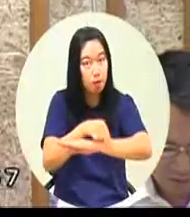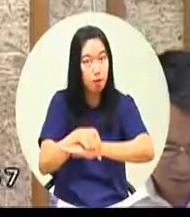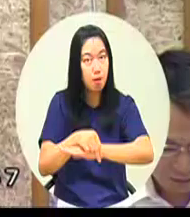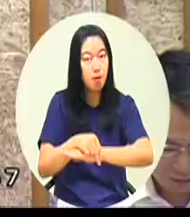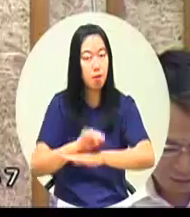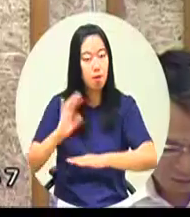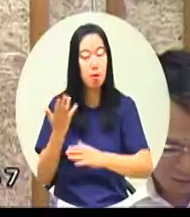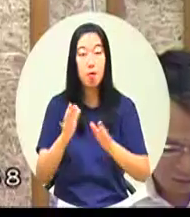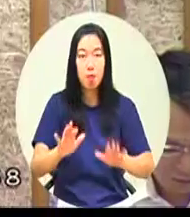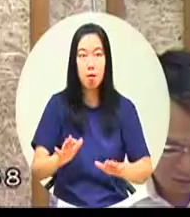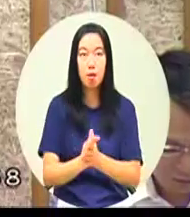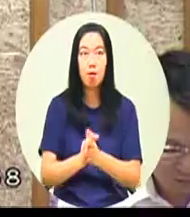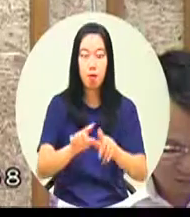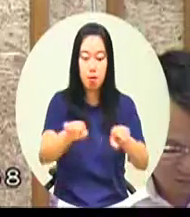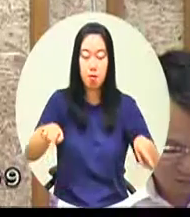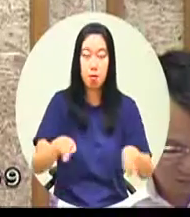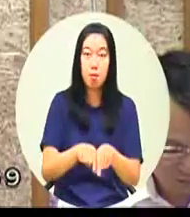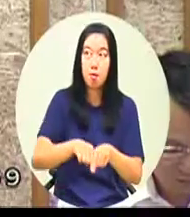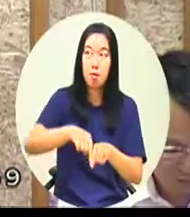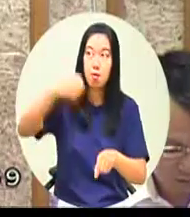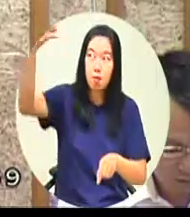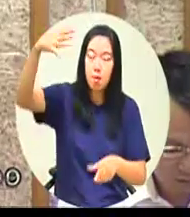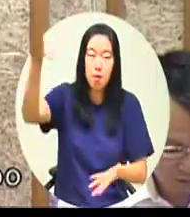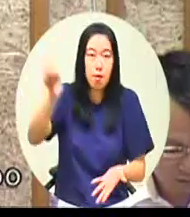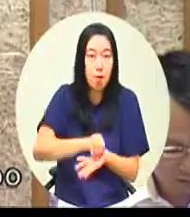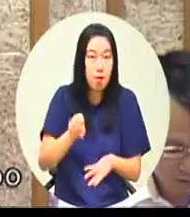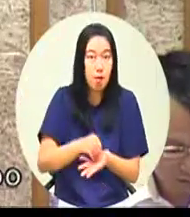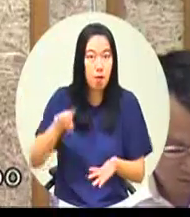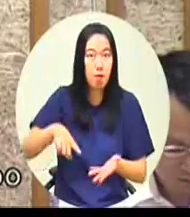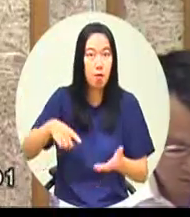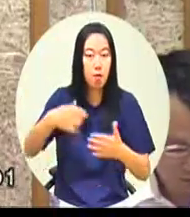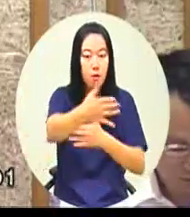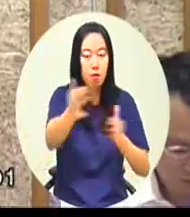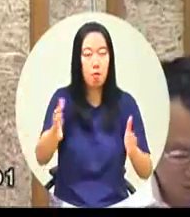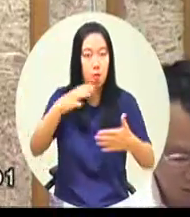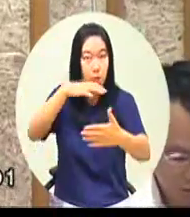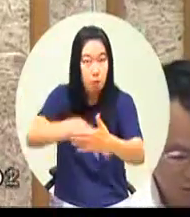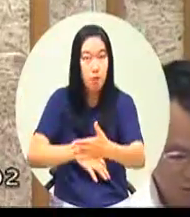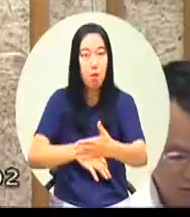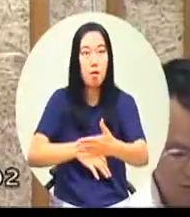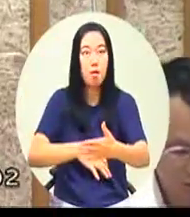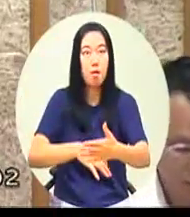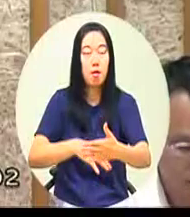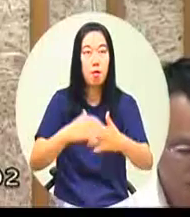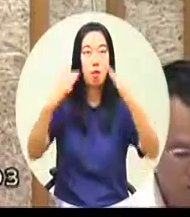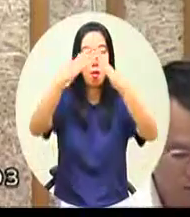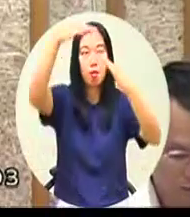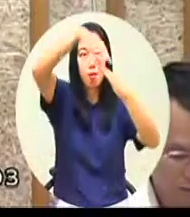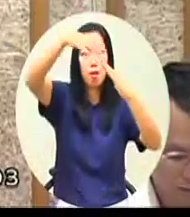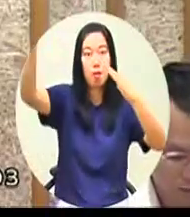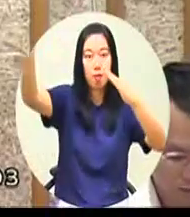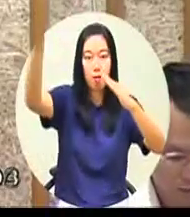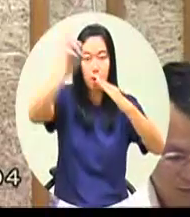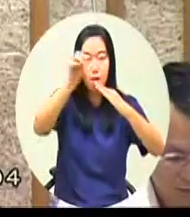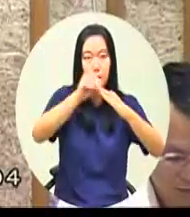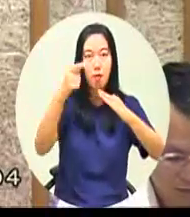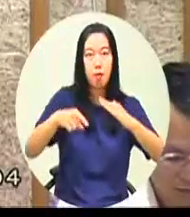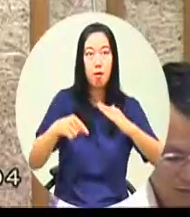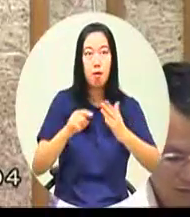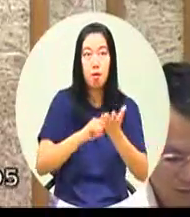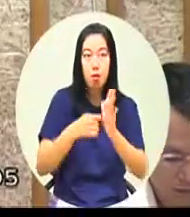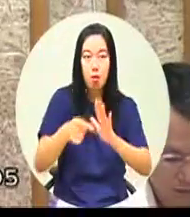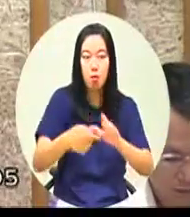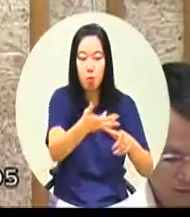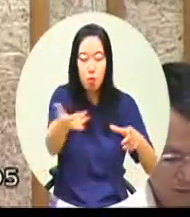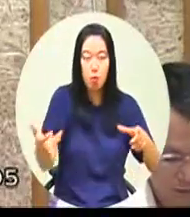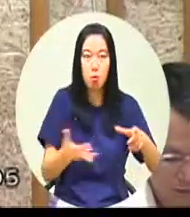太阳能光电大概应用在东西的室内的繁养殖场的部分的处定啦吼。啊，当然要应用到问题上面来